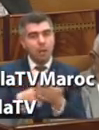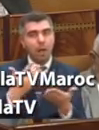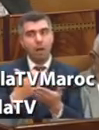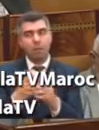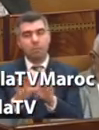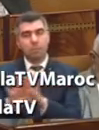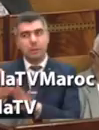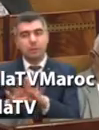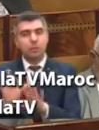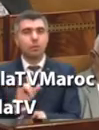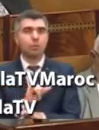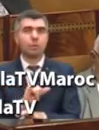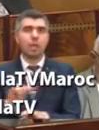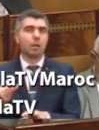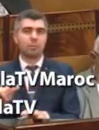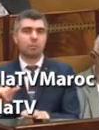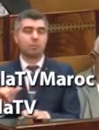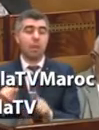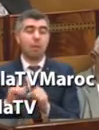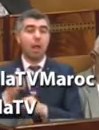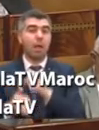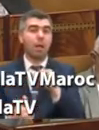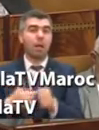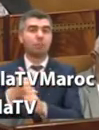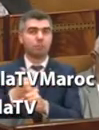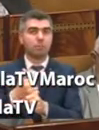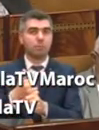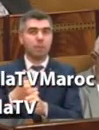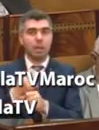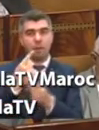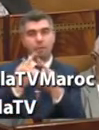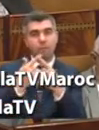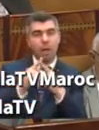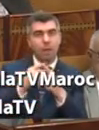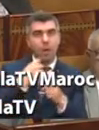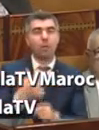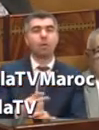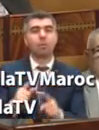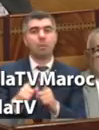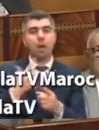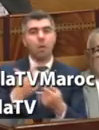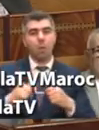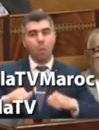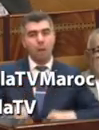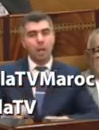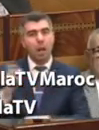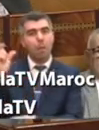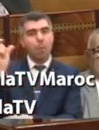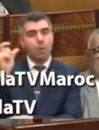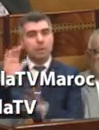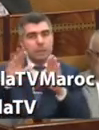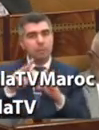الحجة، كيبقى على الأقل عام، لأنه كاين وجود عدة متدخلين، كاين ديال التجهيز، الأوقاف ما كتجاوبش أصلا